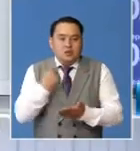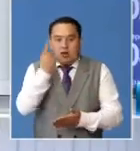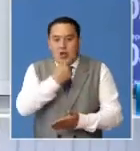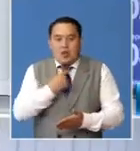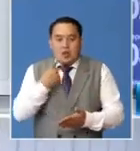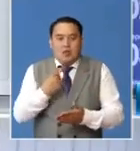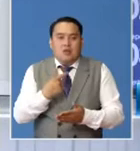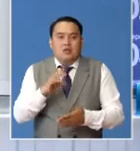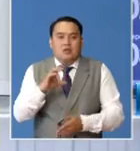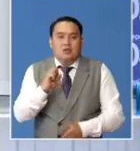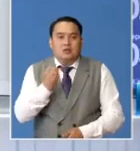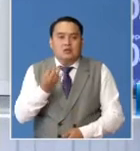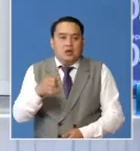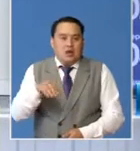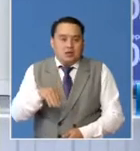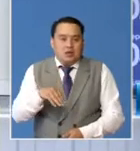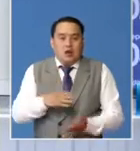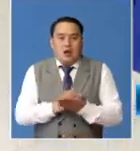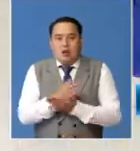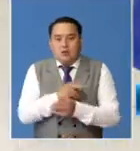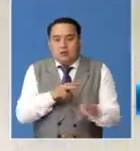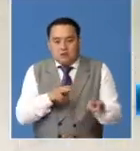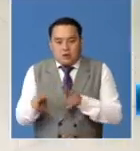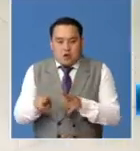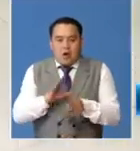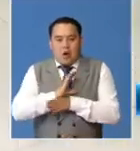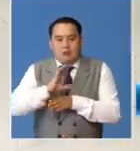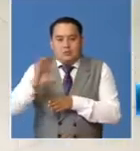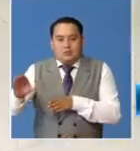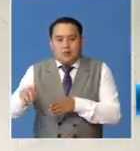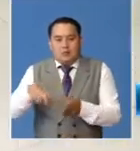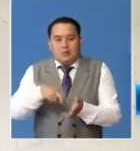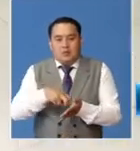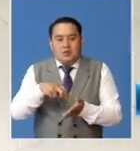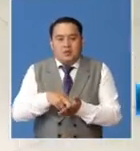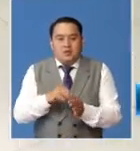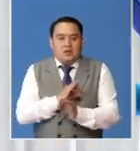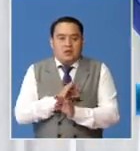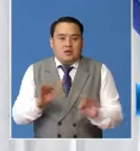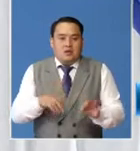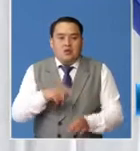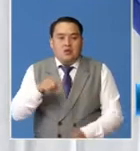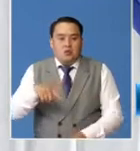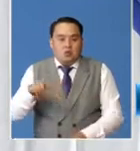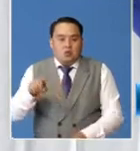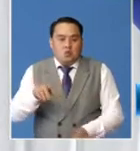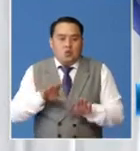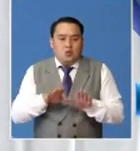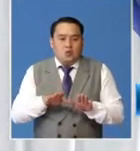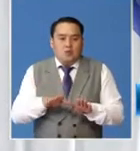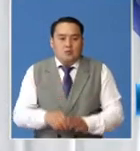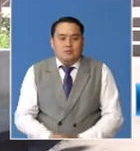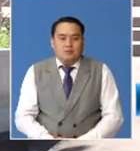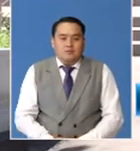сайт Post.kz. Здесь каждый может отслеживать отправление своей посылки или письма, введя лишь номер телефона, либо